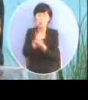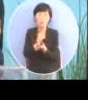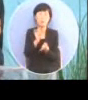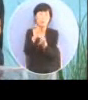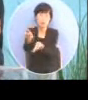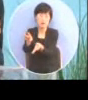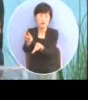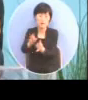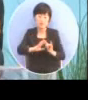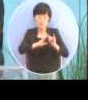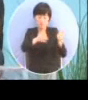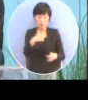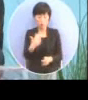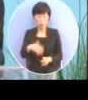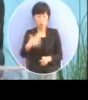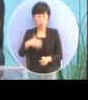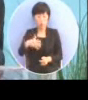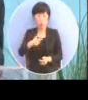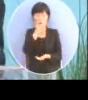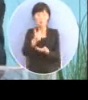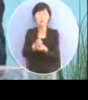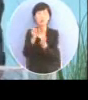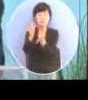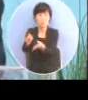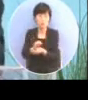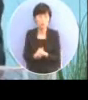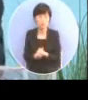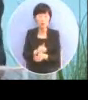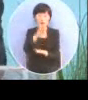Nó lừa dối thế gian là một cái gì đó rất ghê gớm.